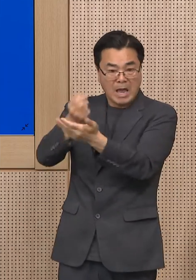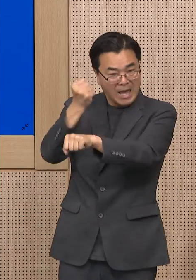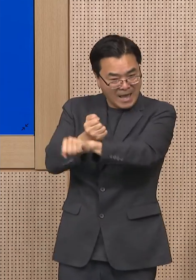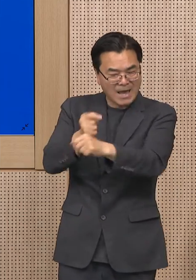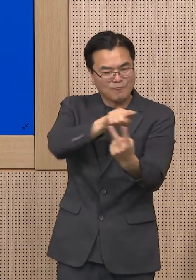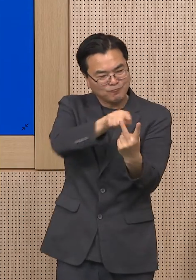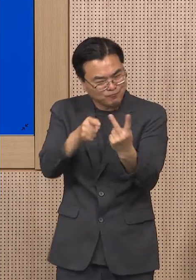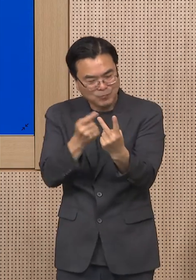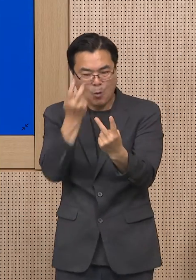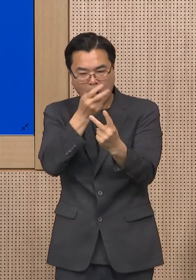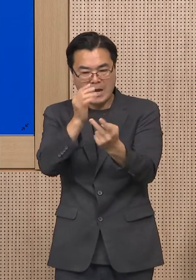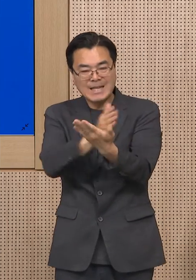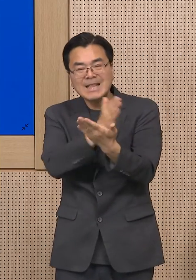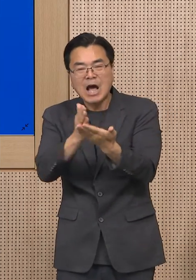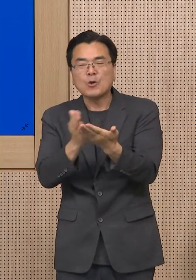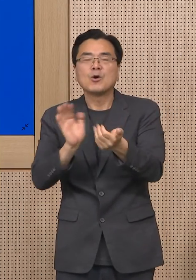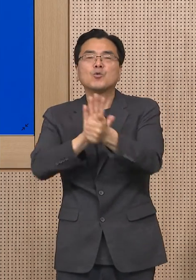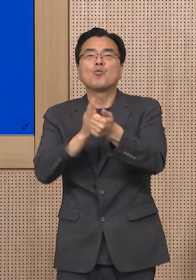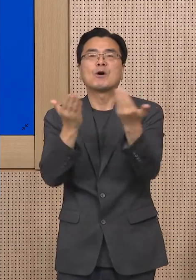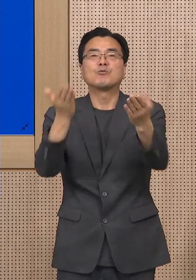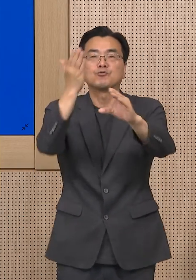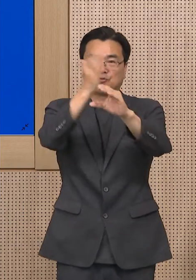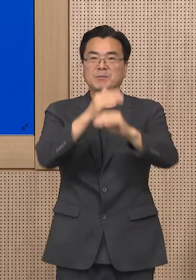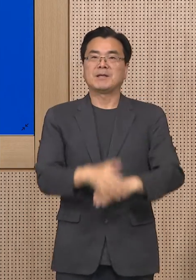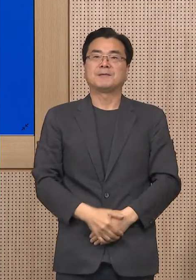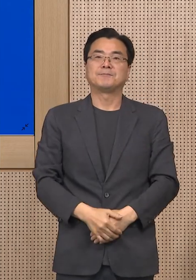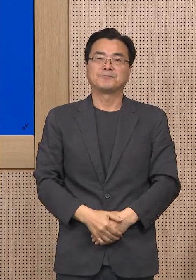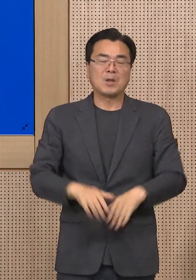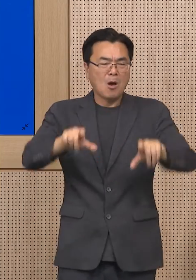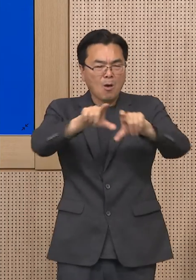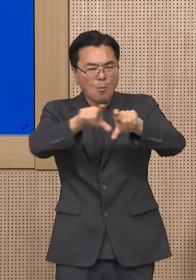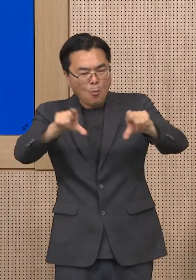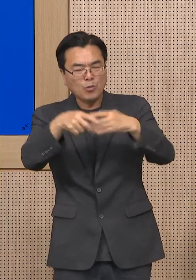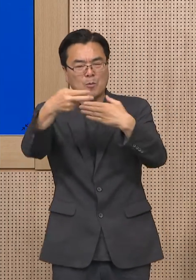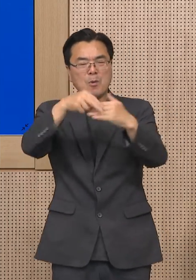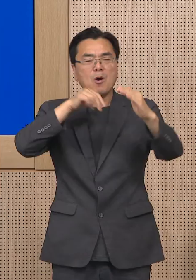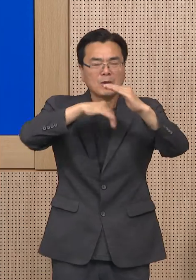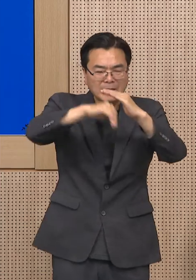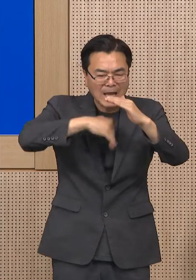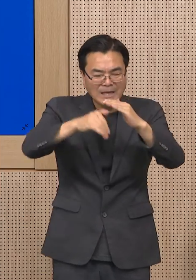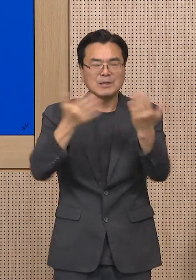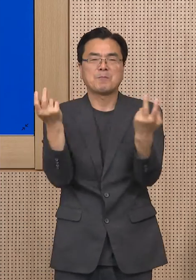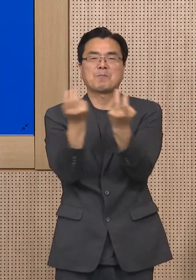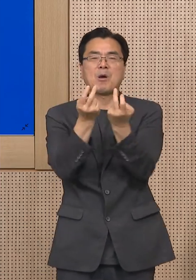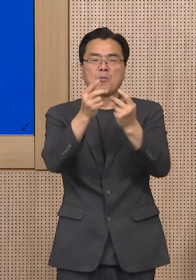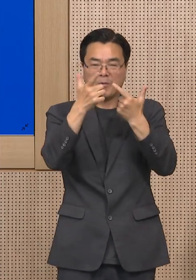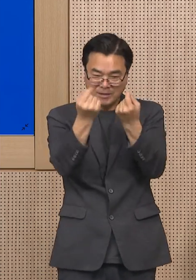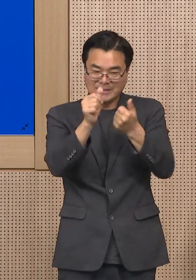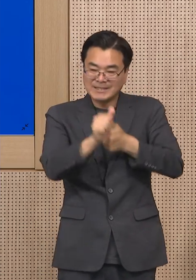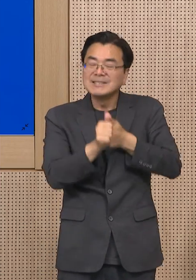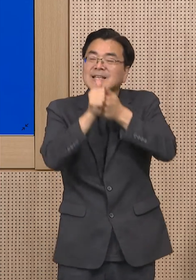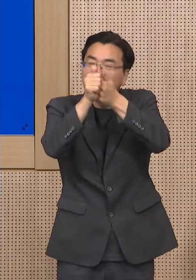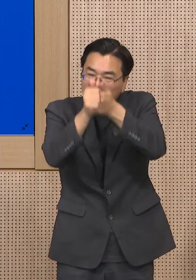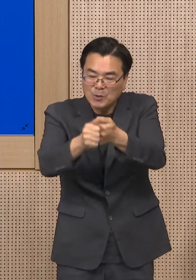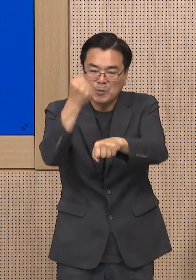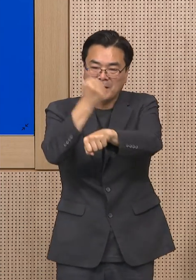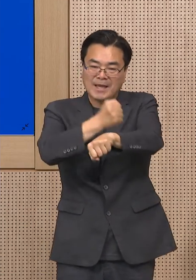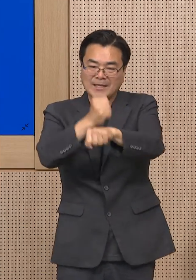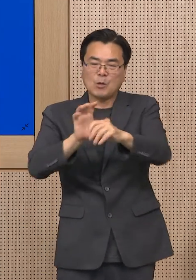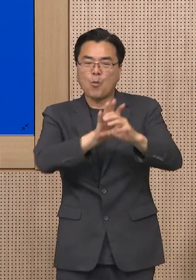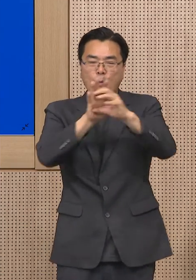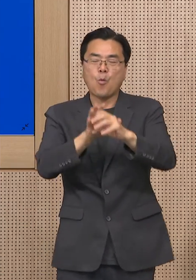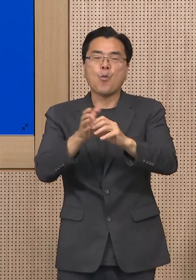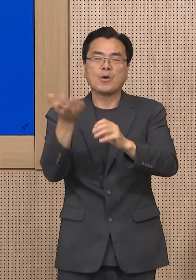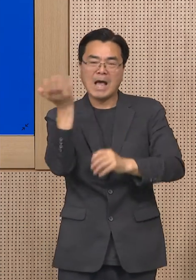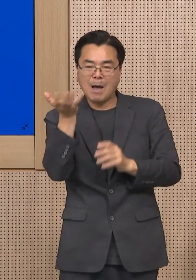정부는 유증상자 및 확진자가 지역사회 내 일반 의료체계를 통해 빠르게 검사부터 진료 처방까지 받을 수 있도록 하기